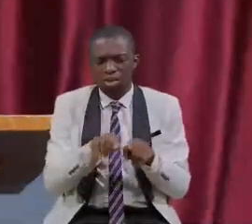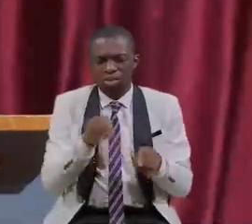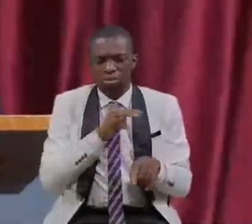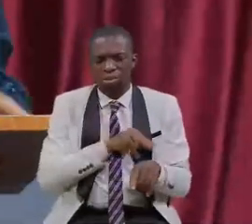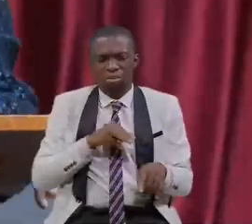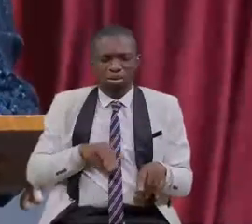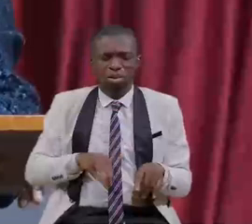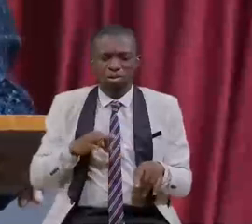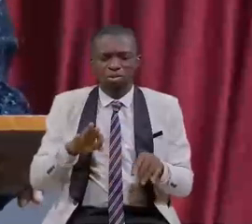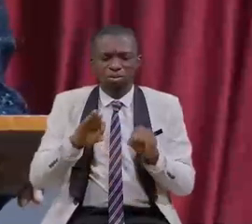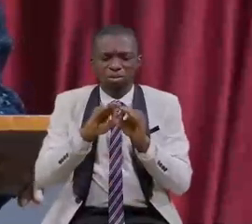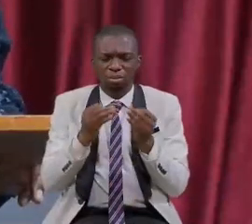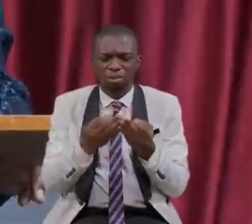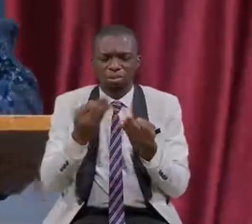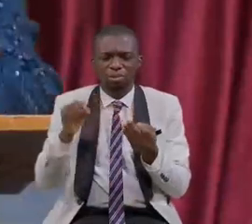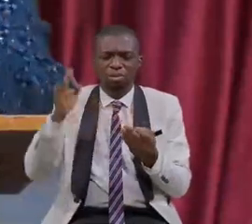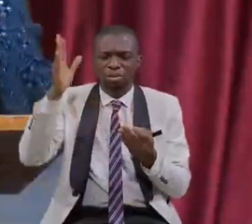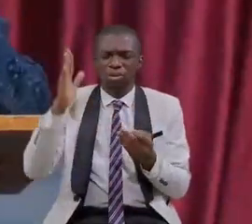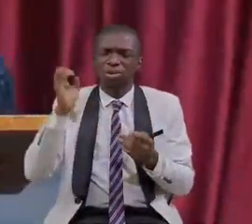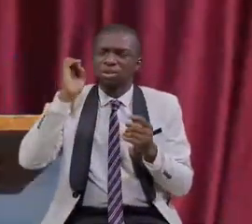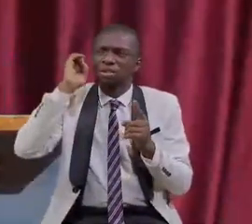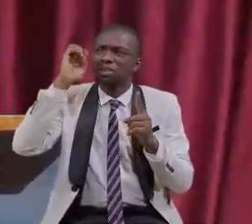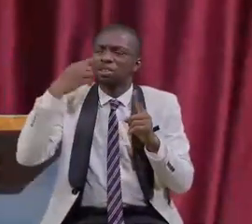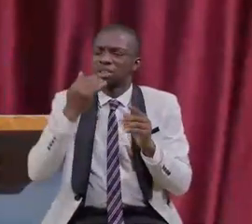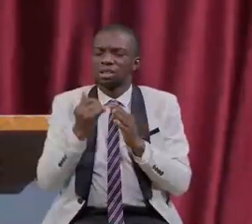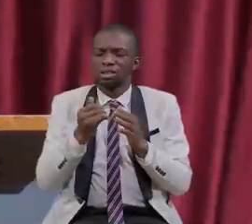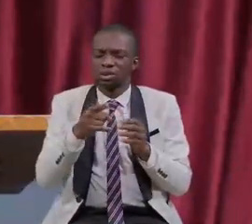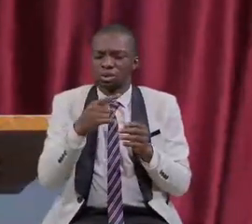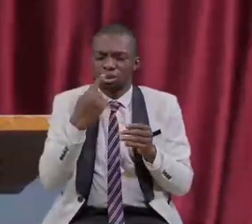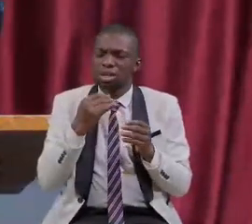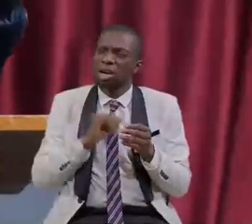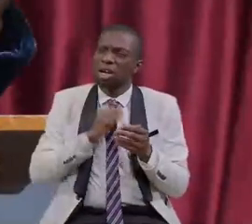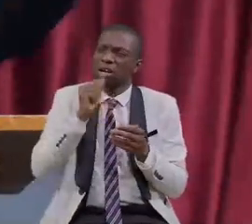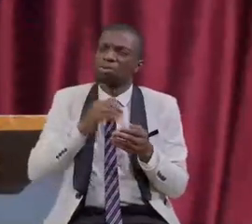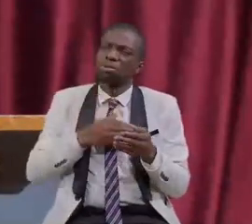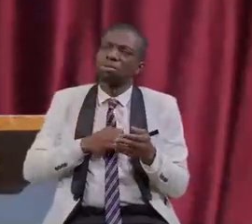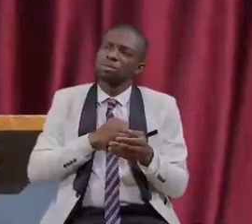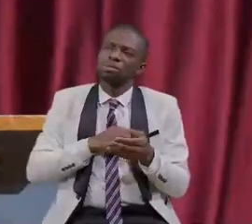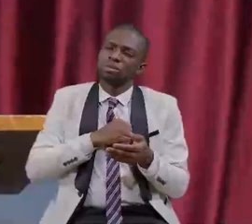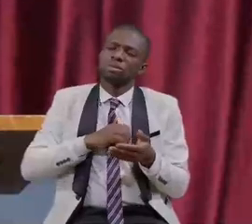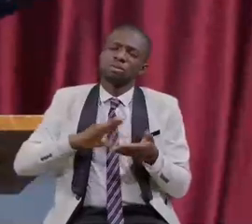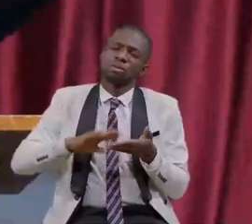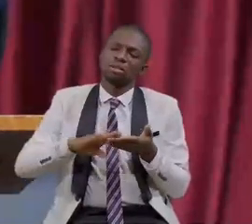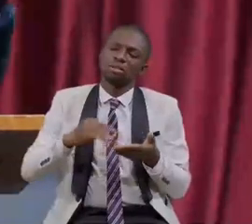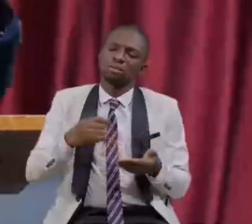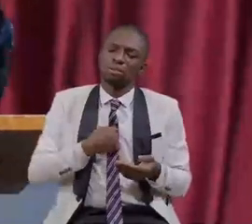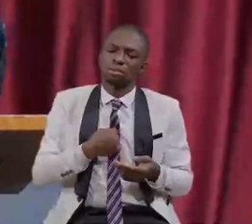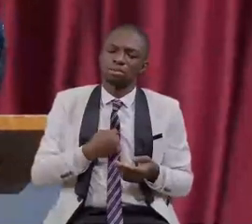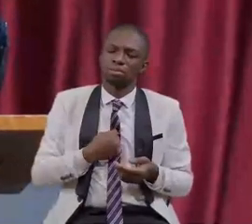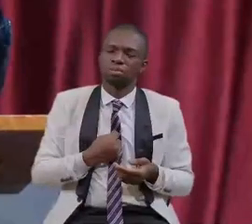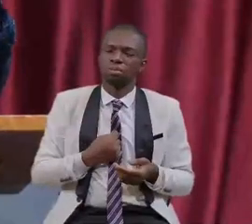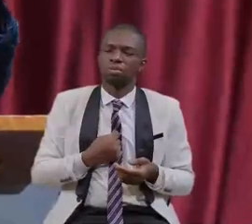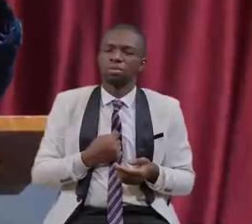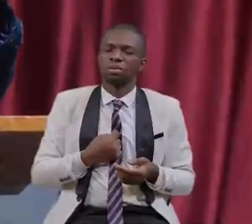En tant que membre de la famille, on dit, vraiment, je suis désolé, pardonne-moi Seigneur. Le pardon